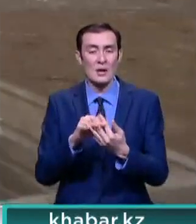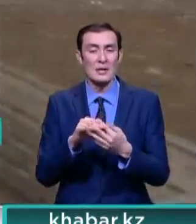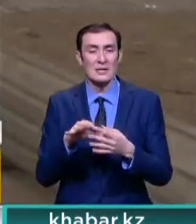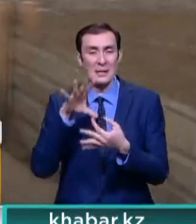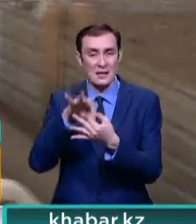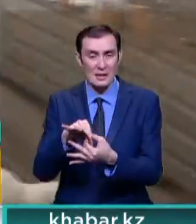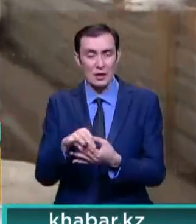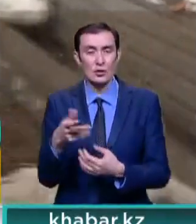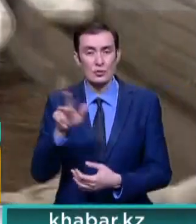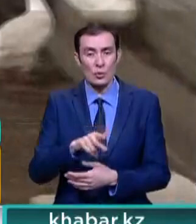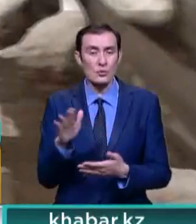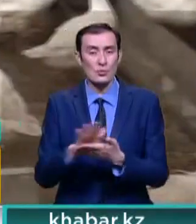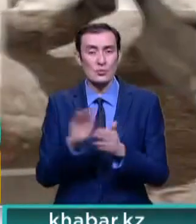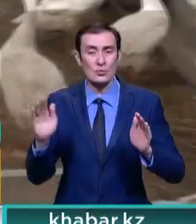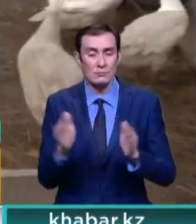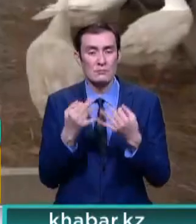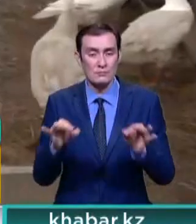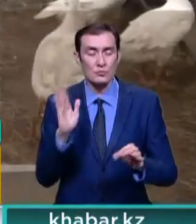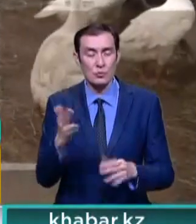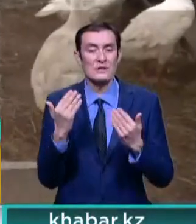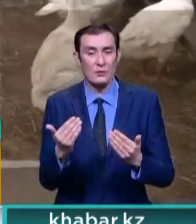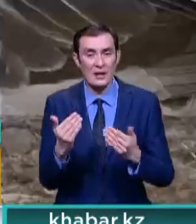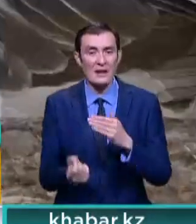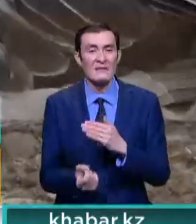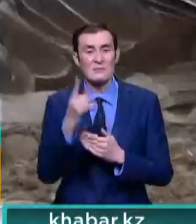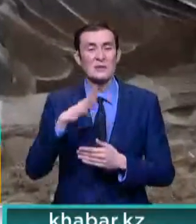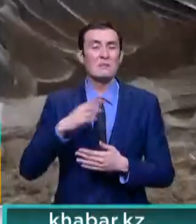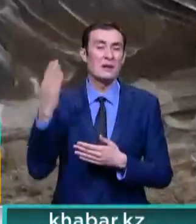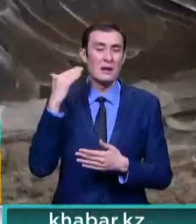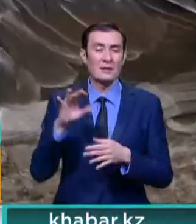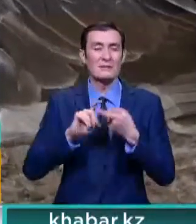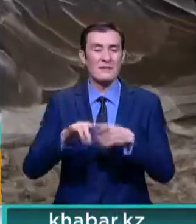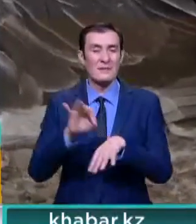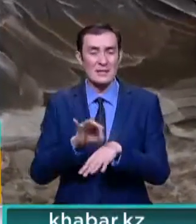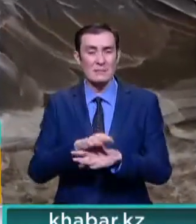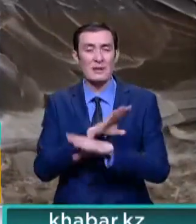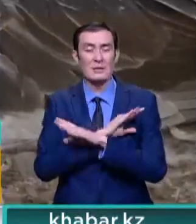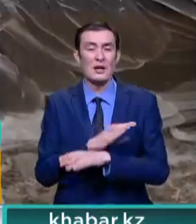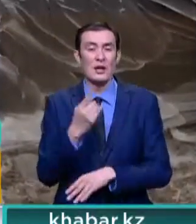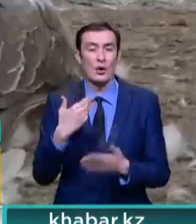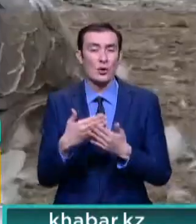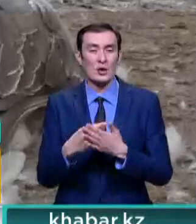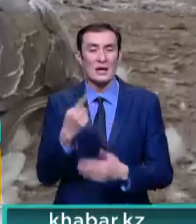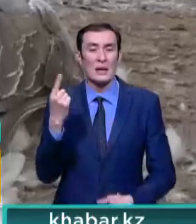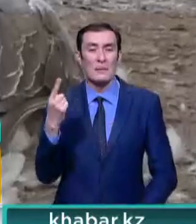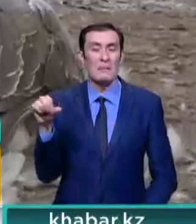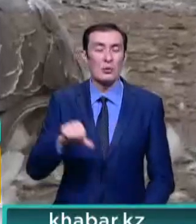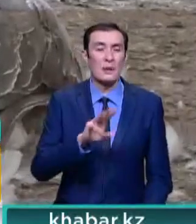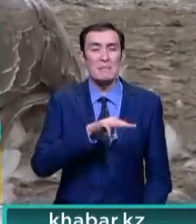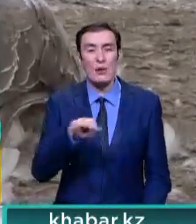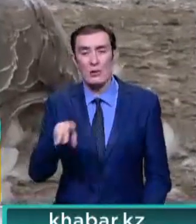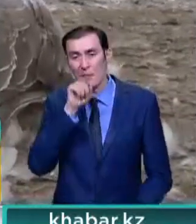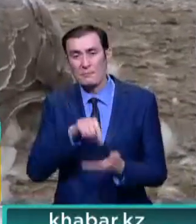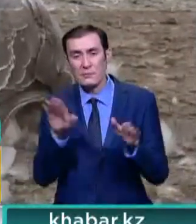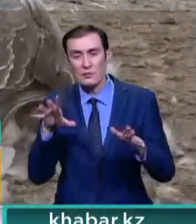В 3 из них убрать ограничения планируют сегодня. Из-за вспышки инфекции в регионе погибло около 1,5 миллиона пернатых,